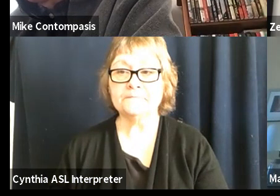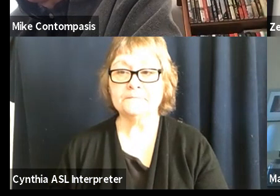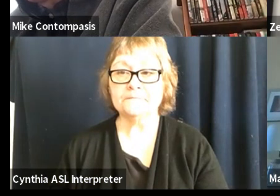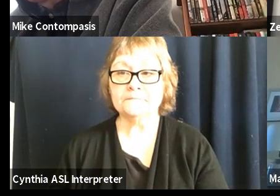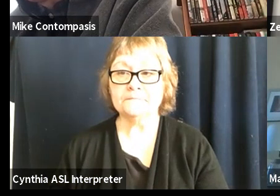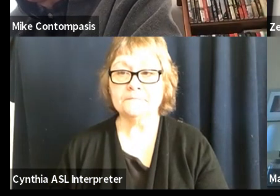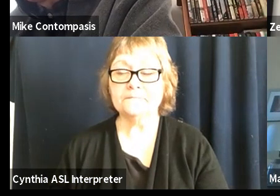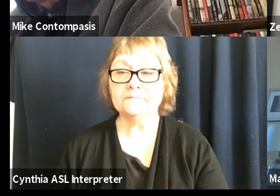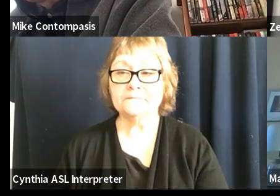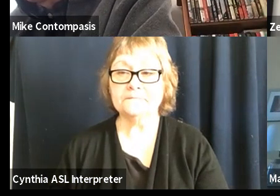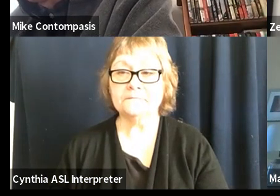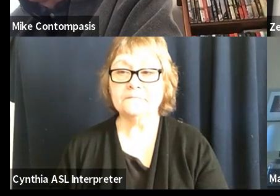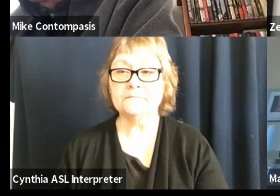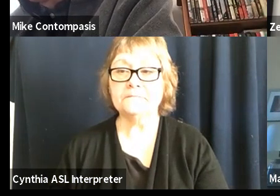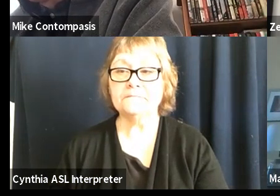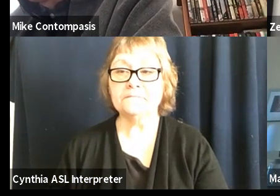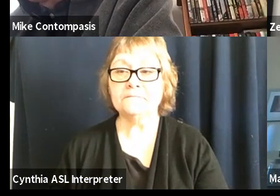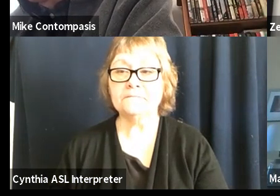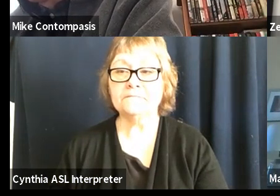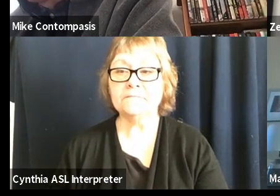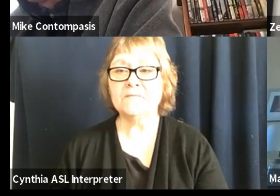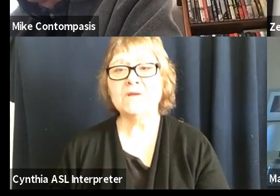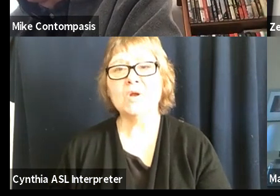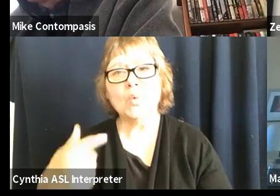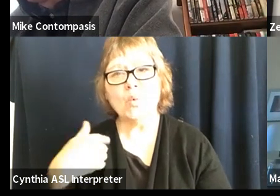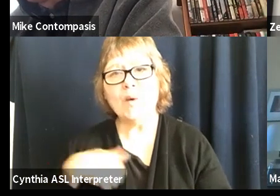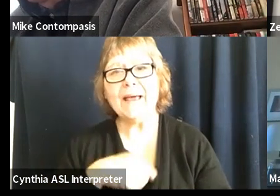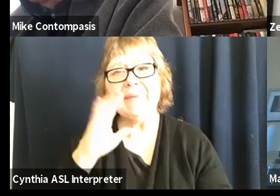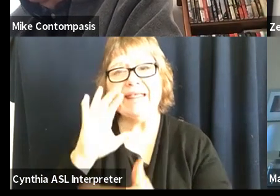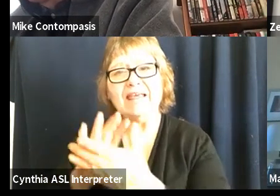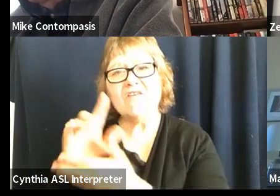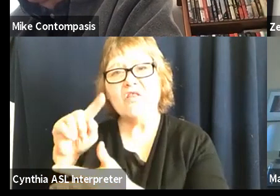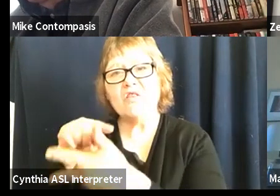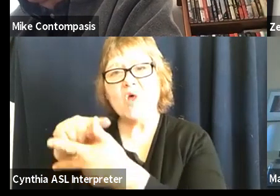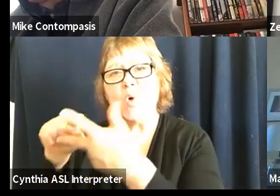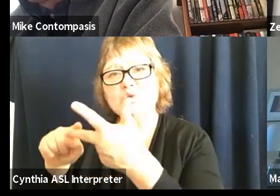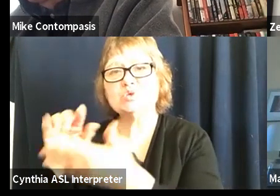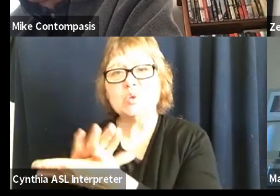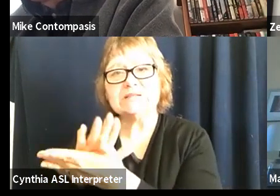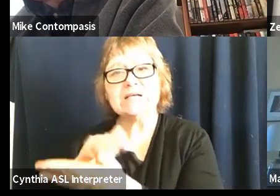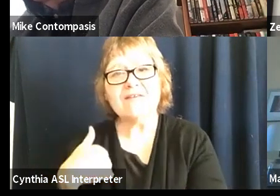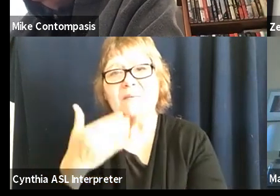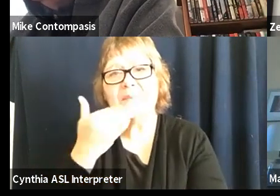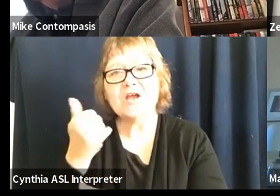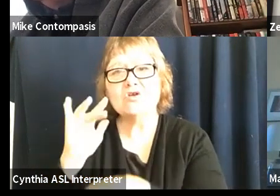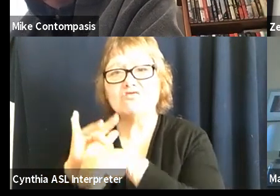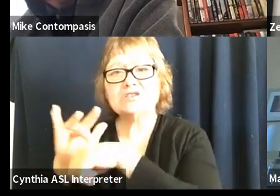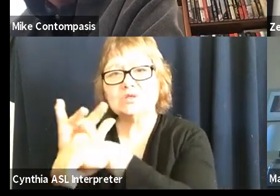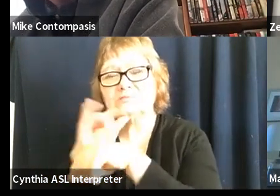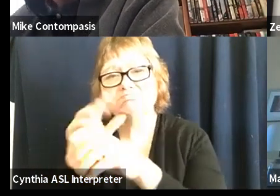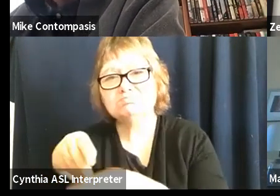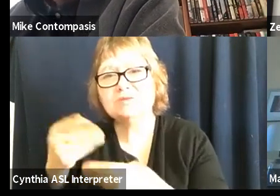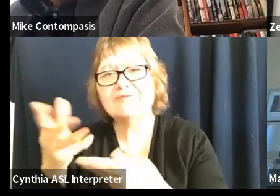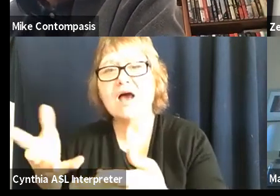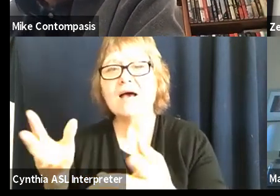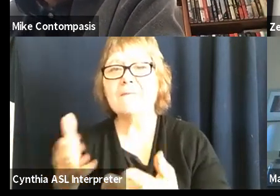那裡。 Because we believe this school has the best resources, or better resources that can provide better for our children, for